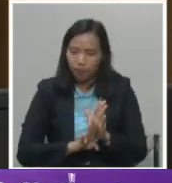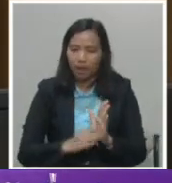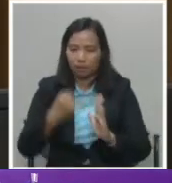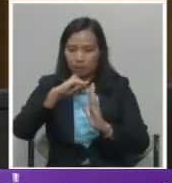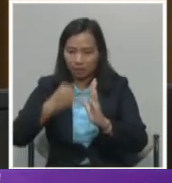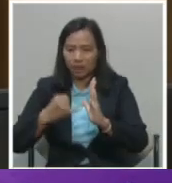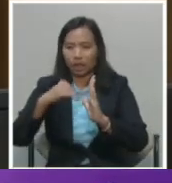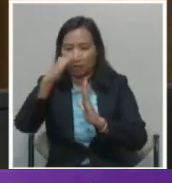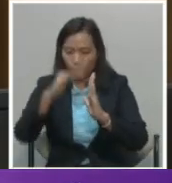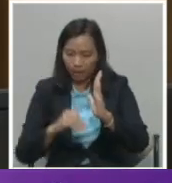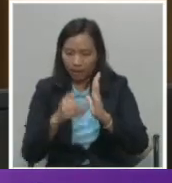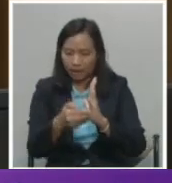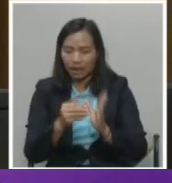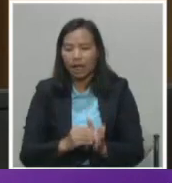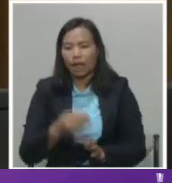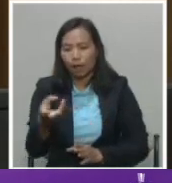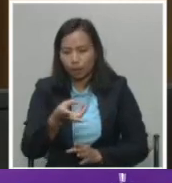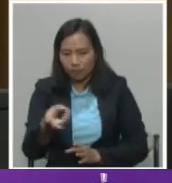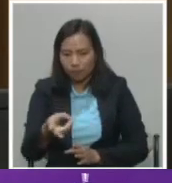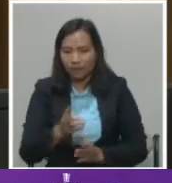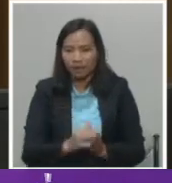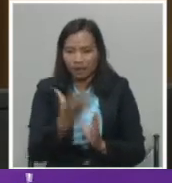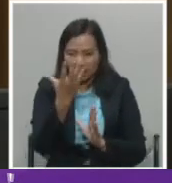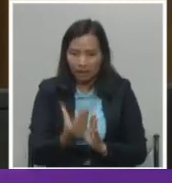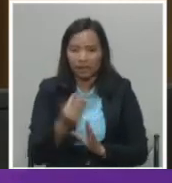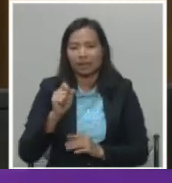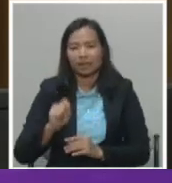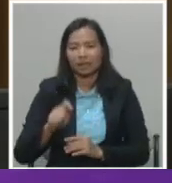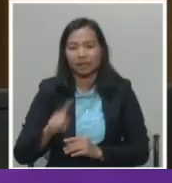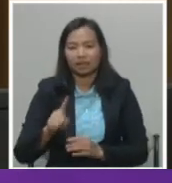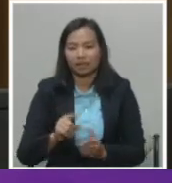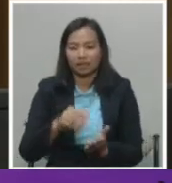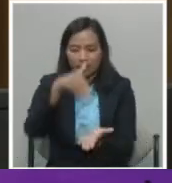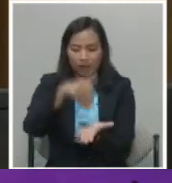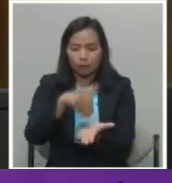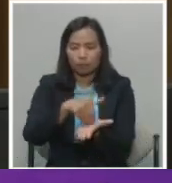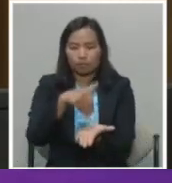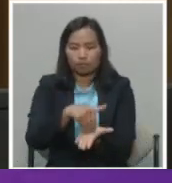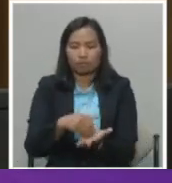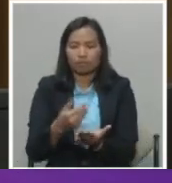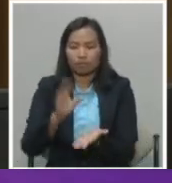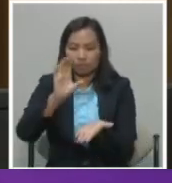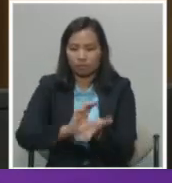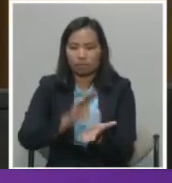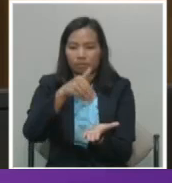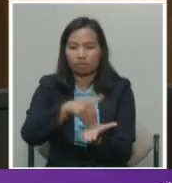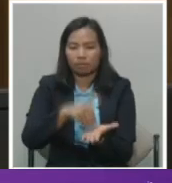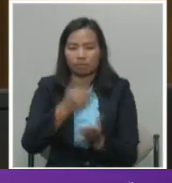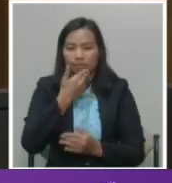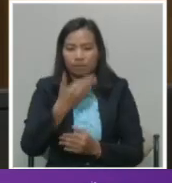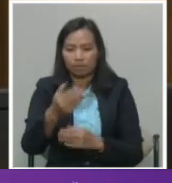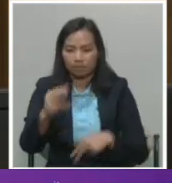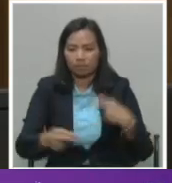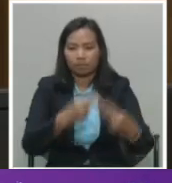จังหวัดแล้วก็ภาคนะจะมากบ้างน้อยบ้างเพราะนั้นถ้ามันขาดหรืออะไรเรื่องด่วนนั่นแหละครับคืองบกลางถ้ามันเร่งด่วนจำเป็นผมก็ให้งบกลางมาโดยตลอดเวลาไปตรวจเยี่